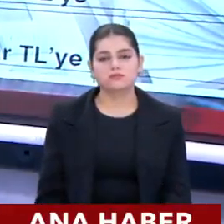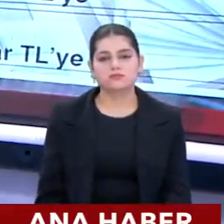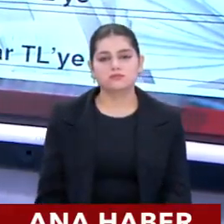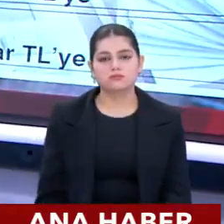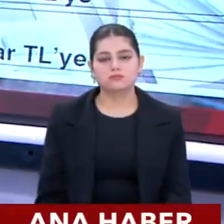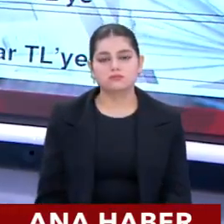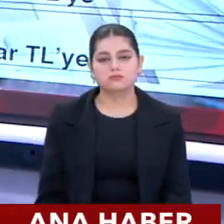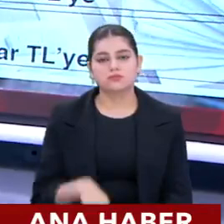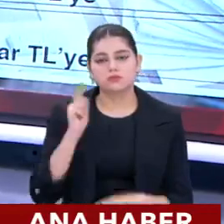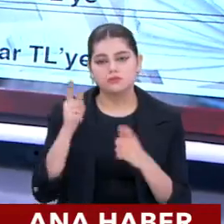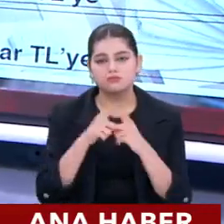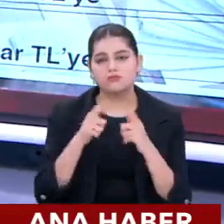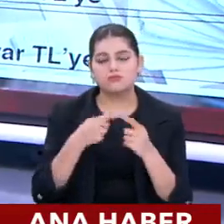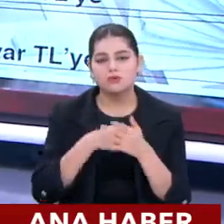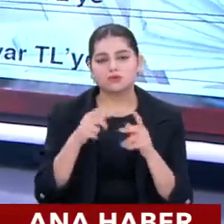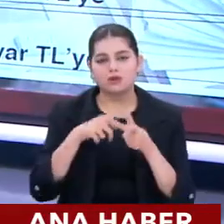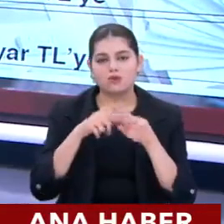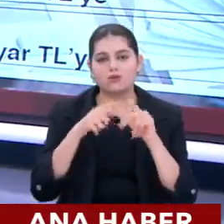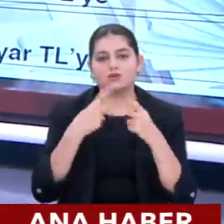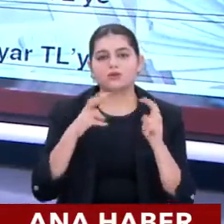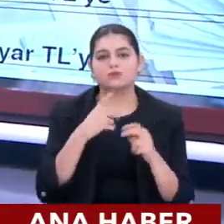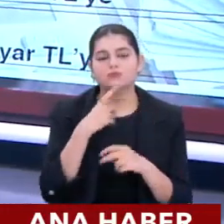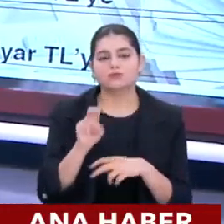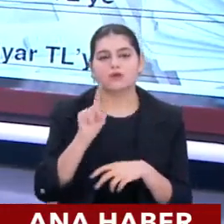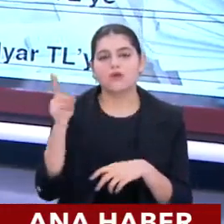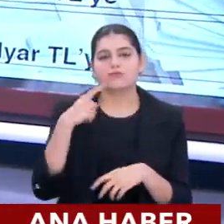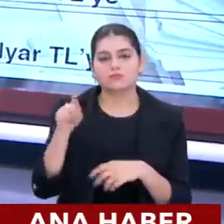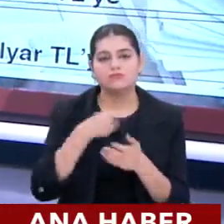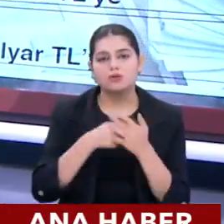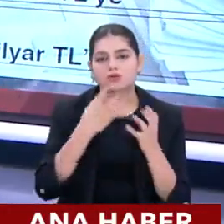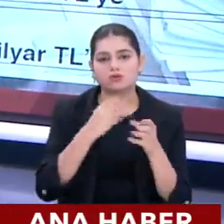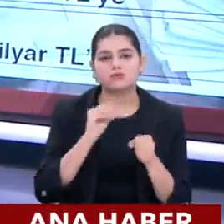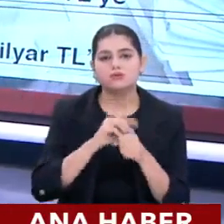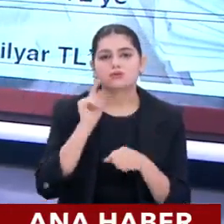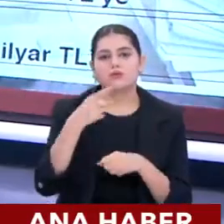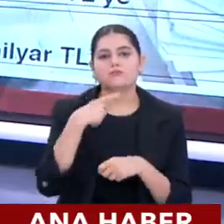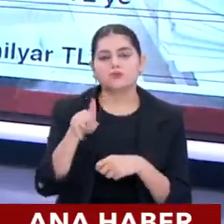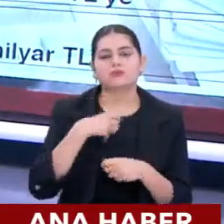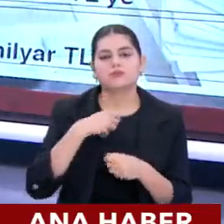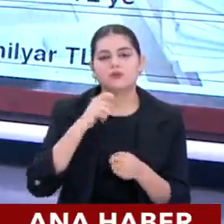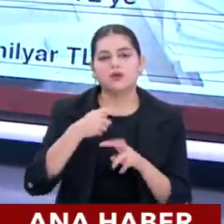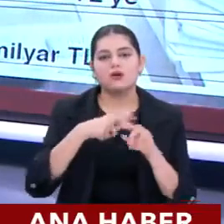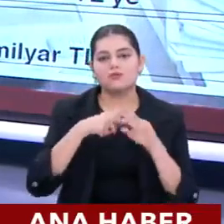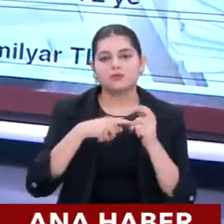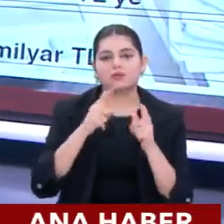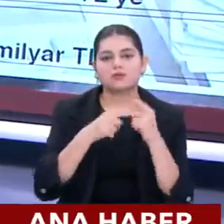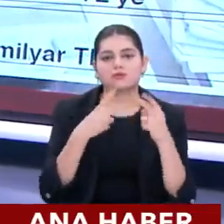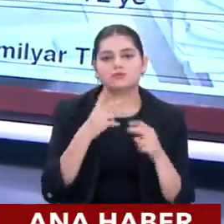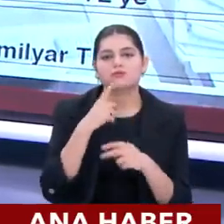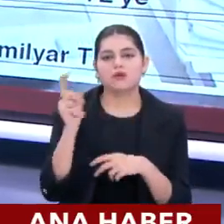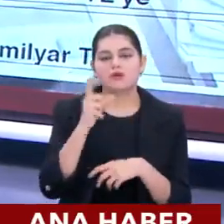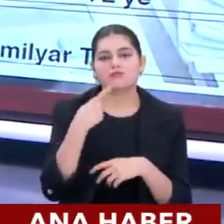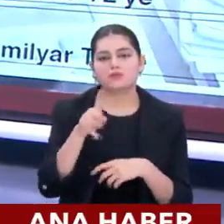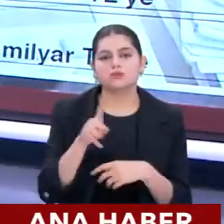hesabınızın paralelinde bir avans hesabı açıyor Yani diyelim ki 10.000 lira maaş alıyorsanız diyor ki size 1000 lira da ben size avans hesabı açıyorum Her